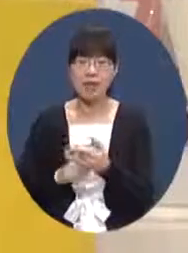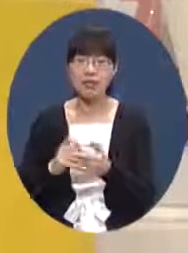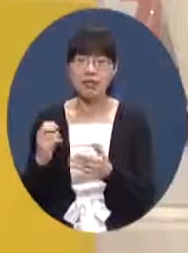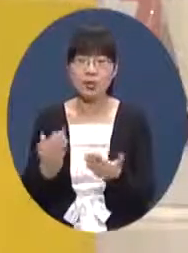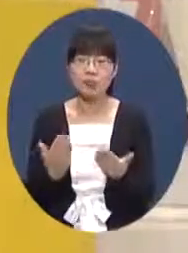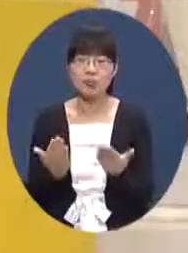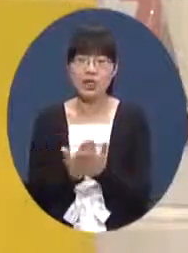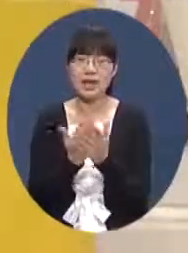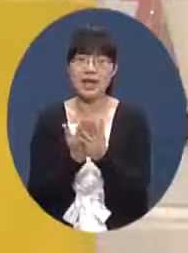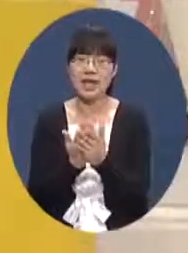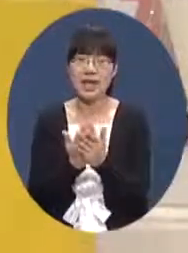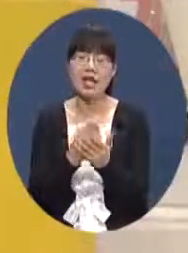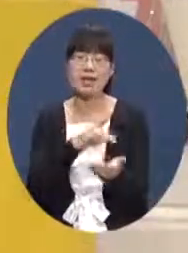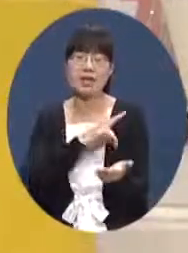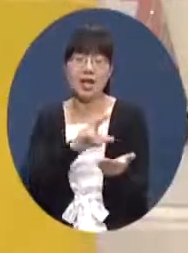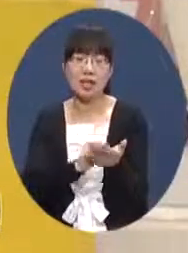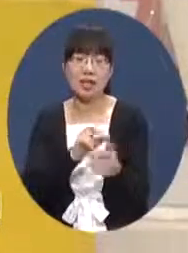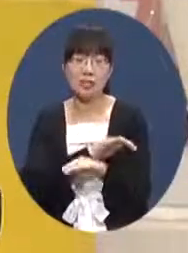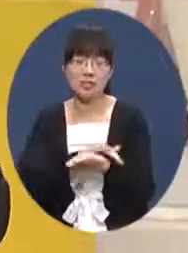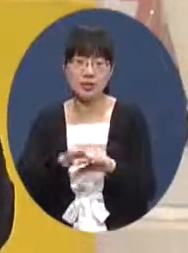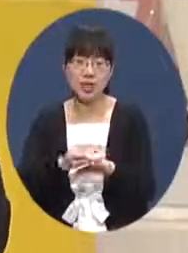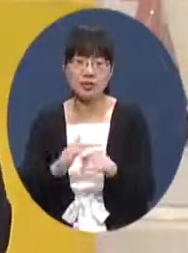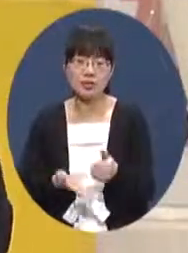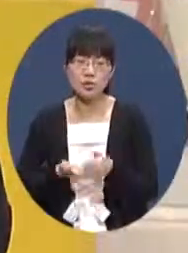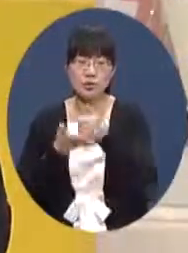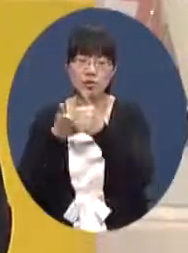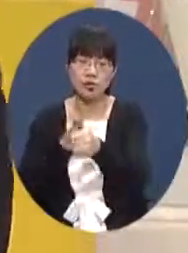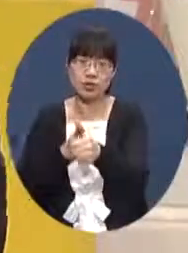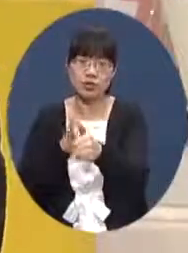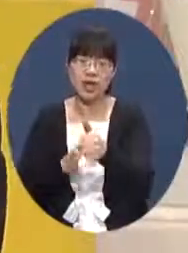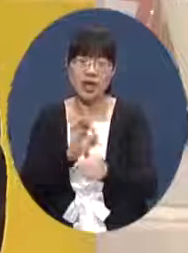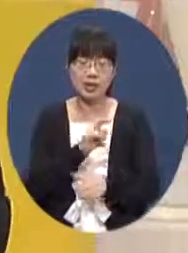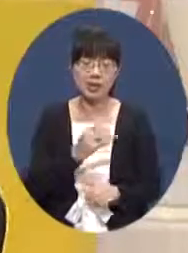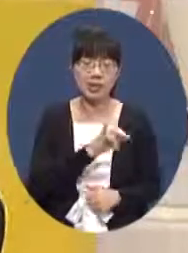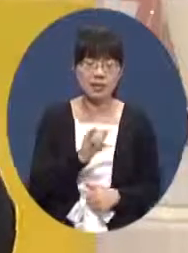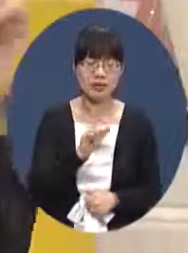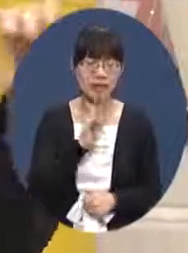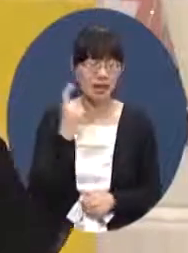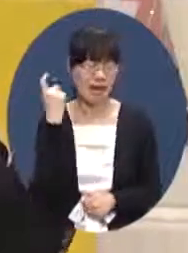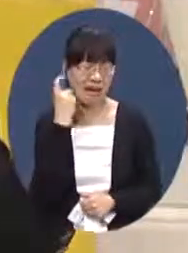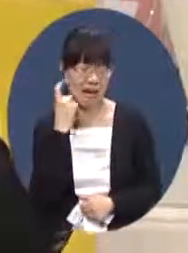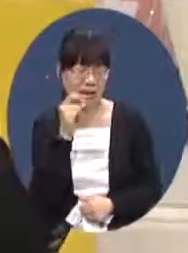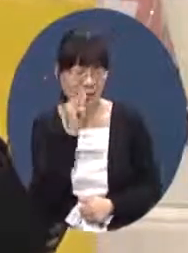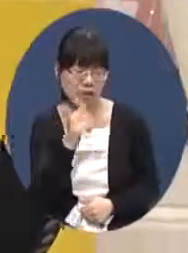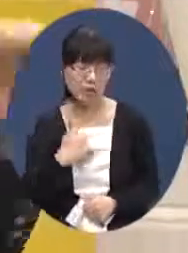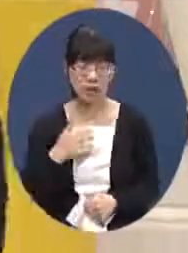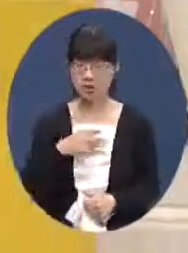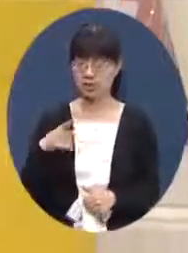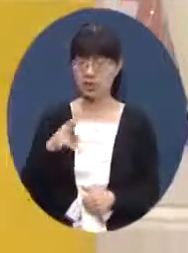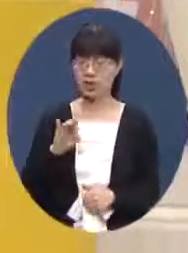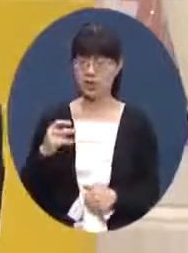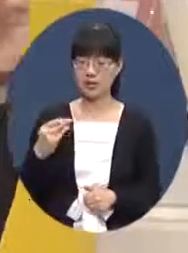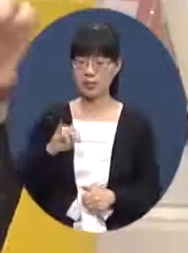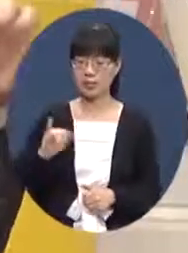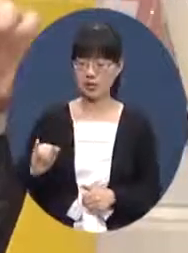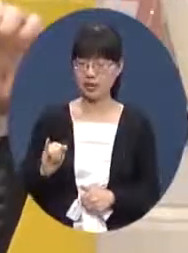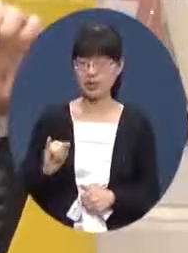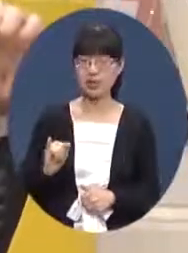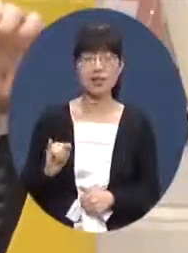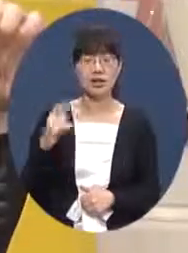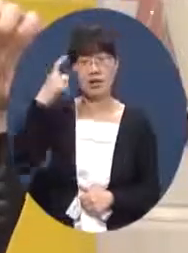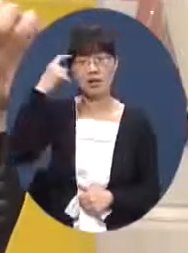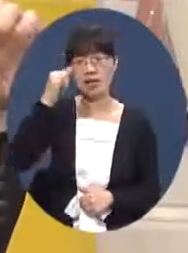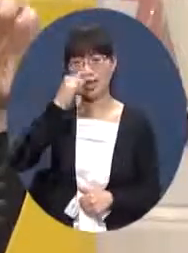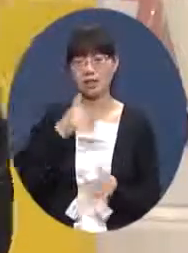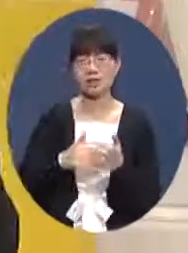줘라. 이거 매우 중요합니다. 그래서 아이들이 너무 아토피 이야기만 듣다 보면 나는 즉 아토피. 이런 공식이 형성이